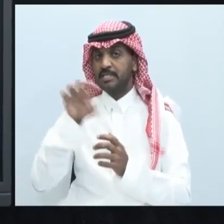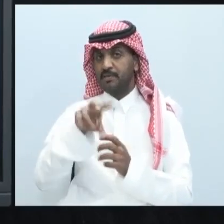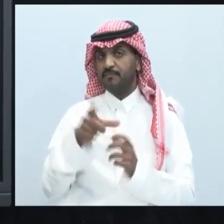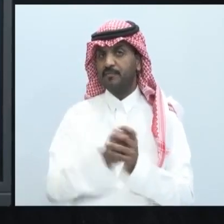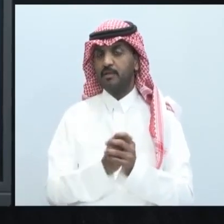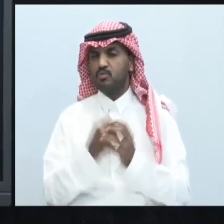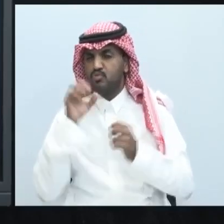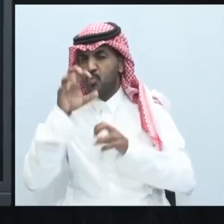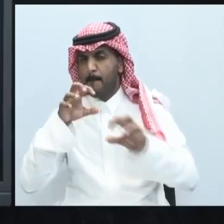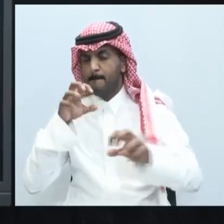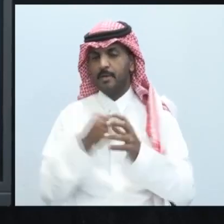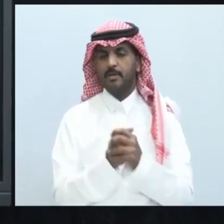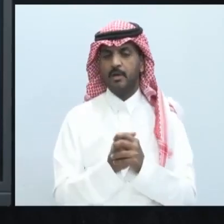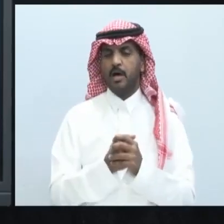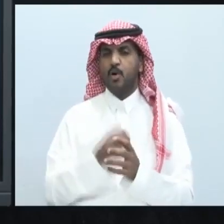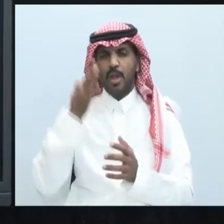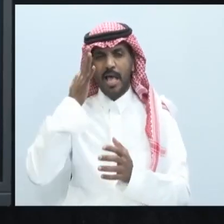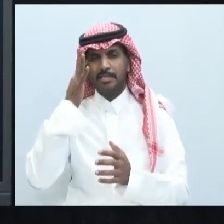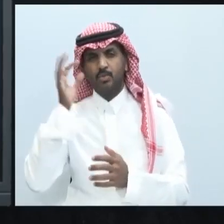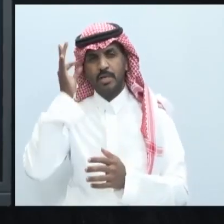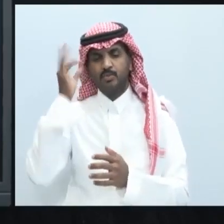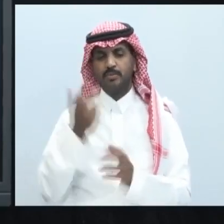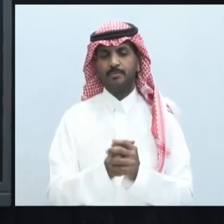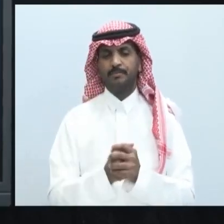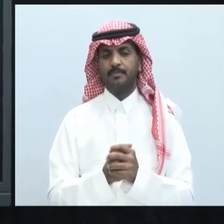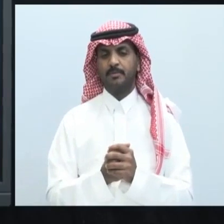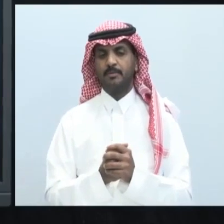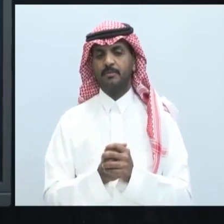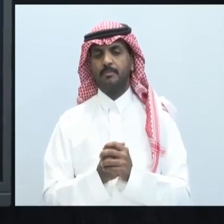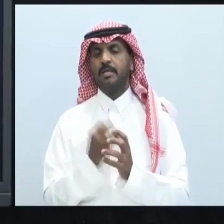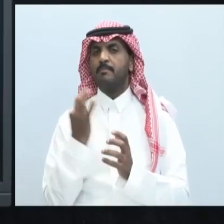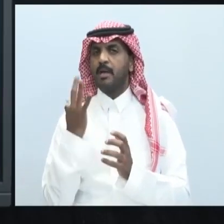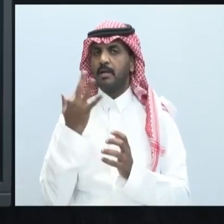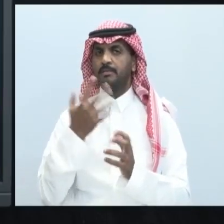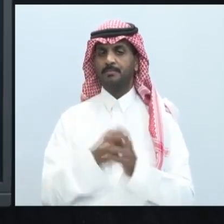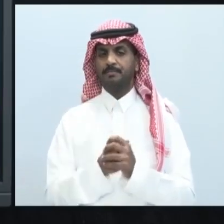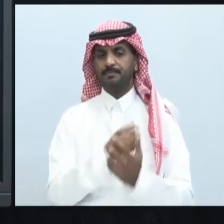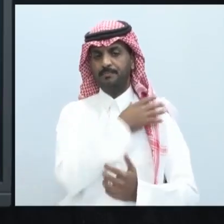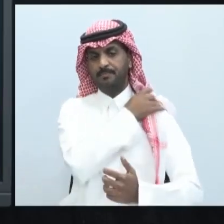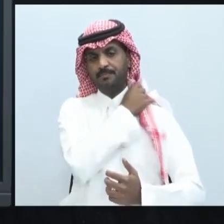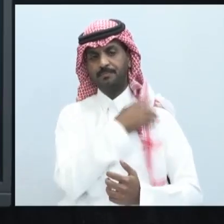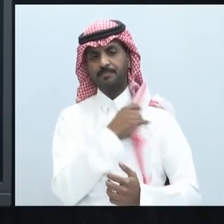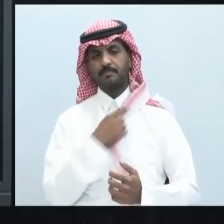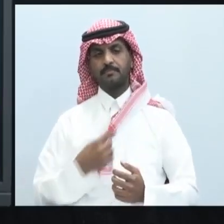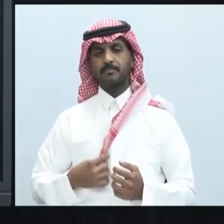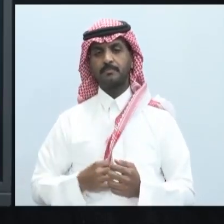الدب الامريكي الاسود او الدب الاسيوي الاسود من خلال المراتب التصنيفيه نجد ان